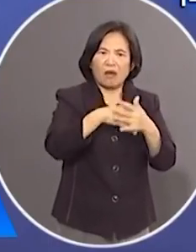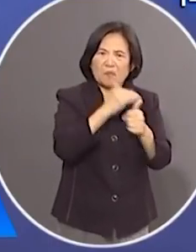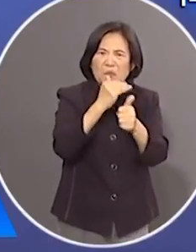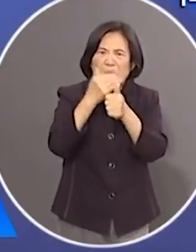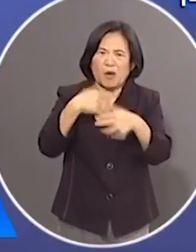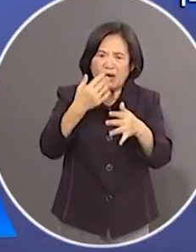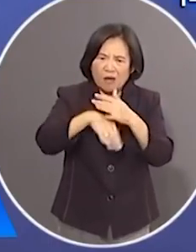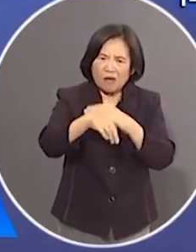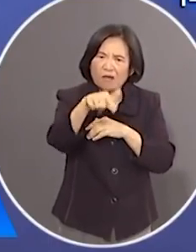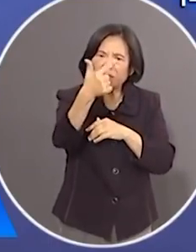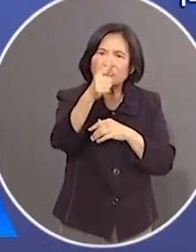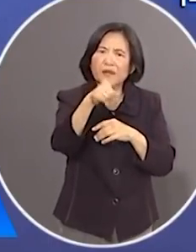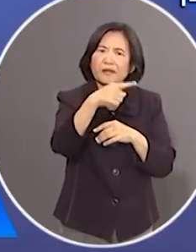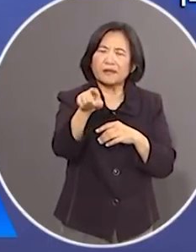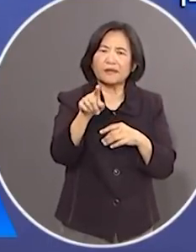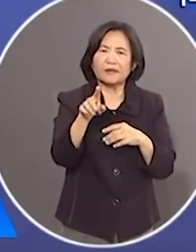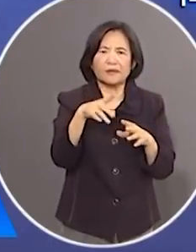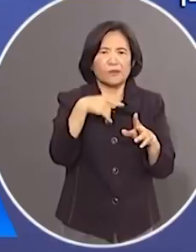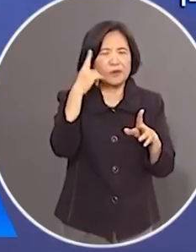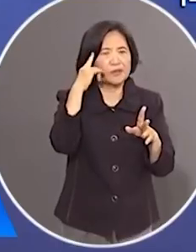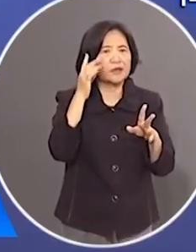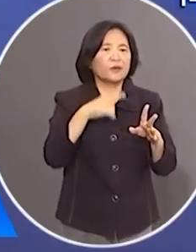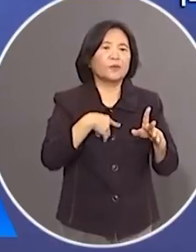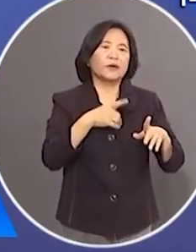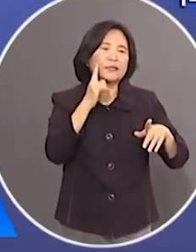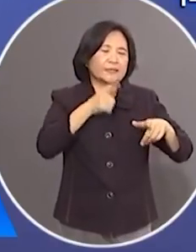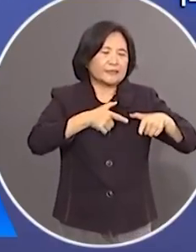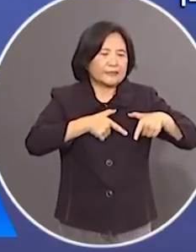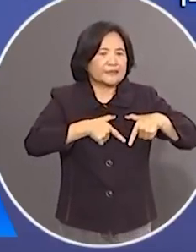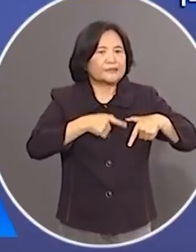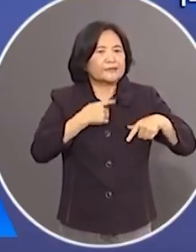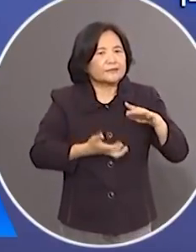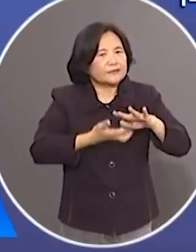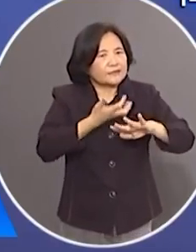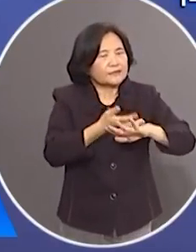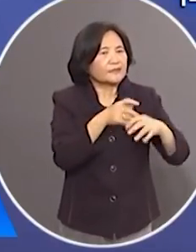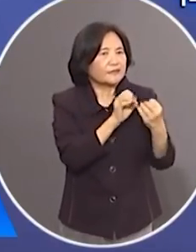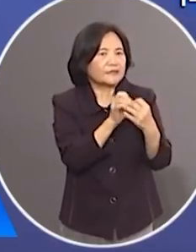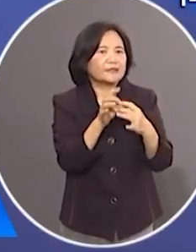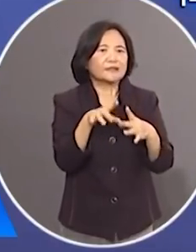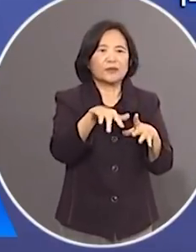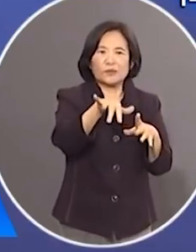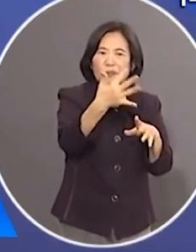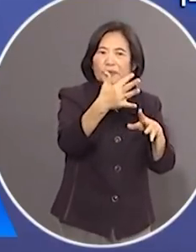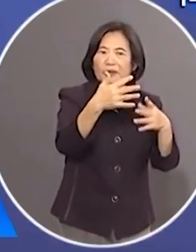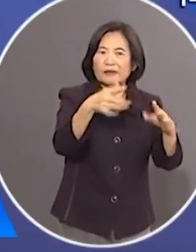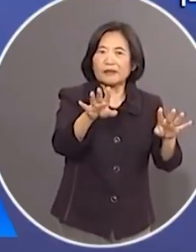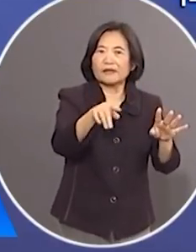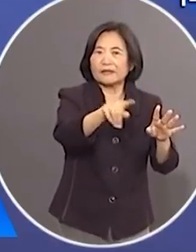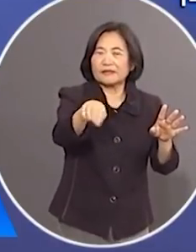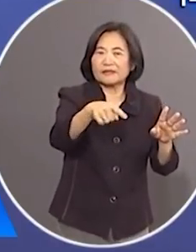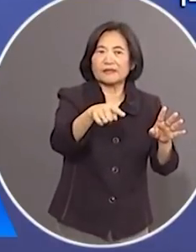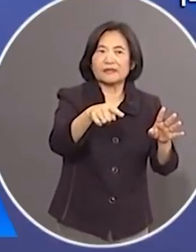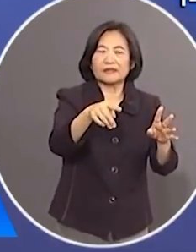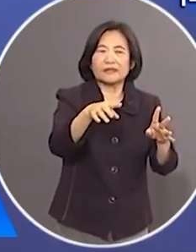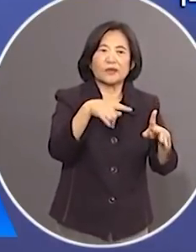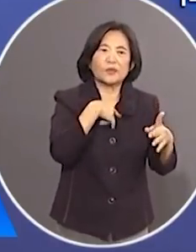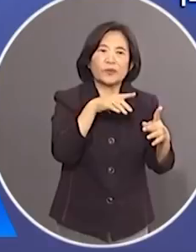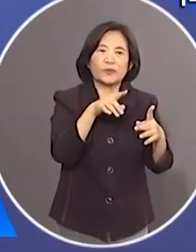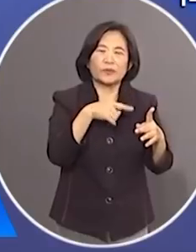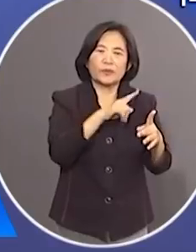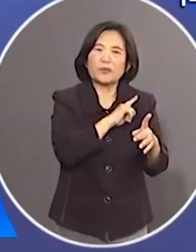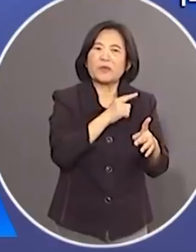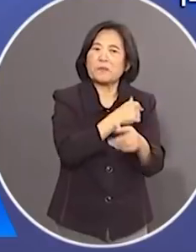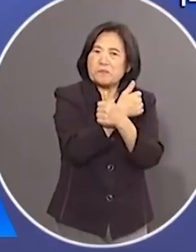600个员工，我就掌握住以心对心，600个员工，500个宴请，我切身的经